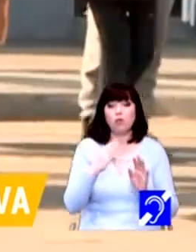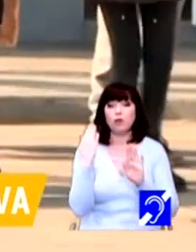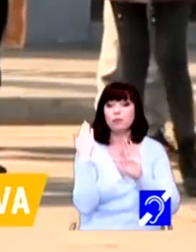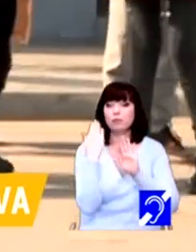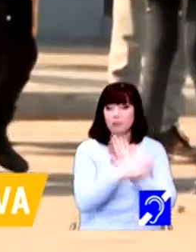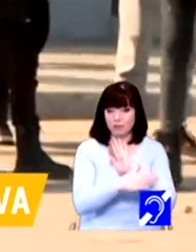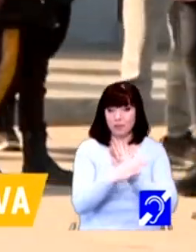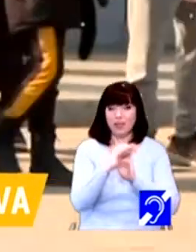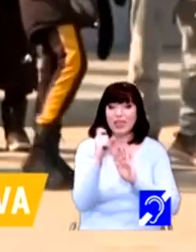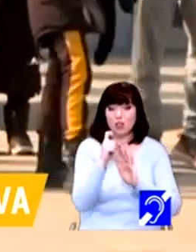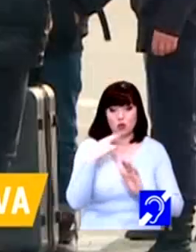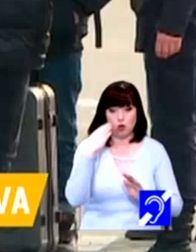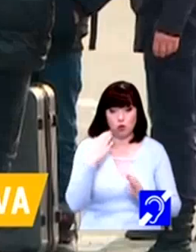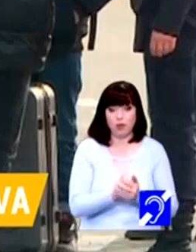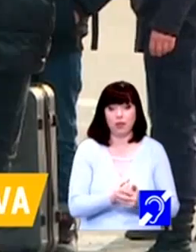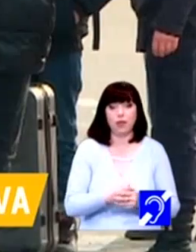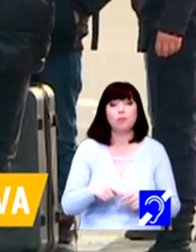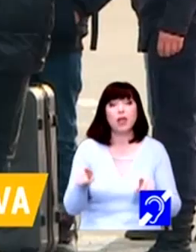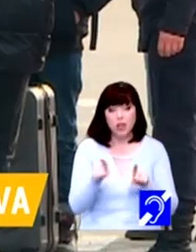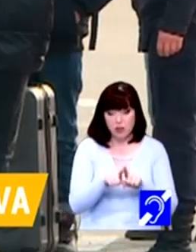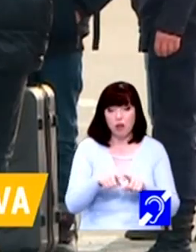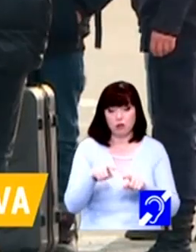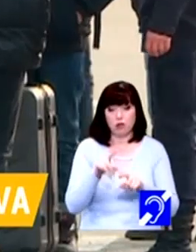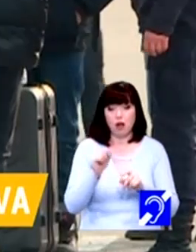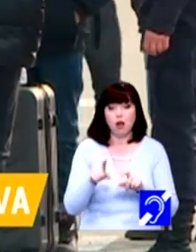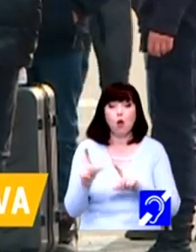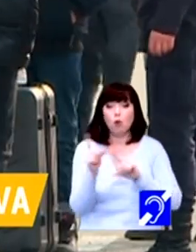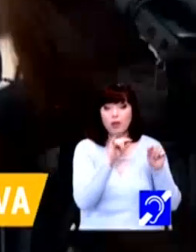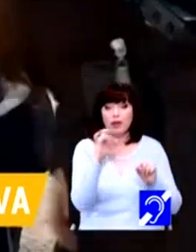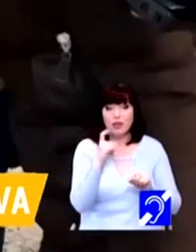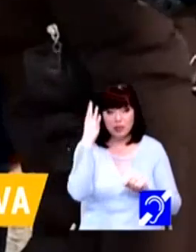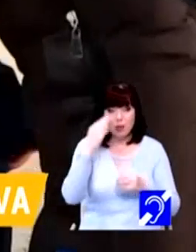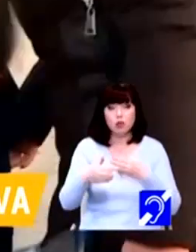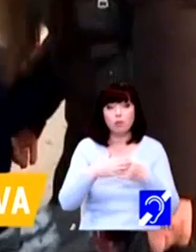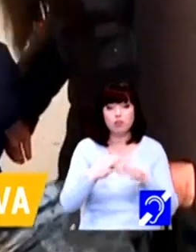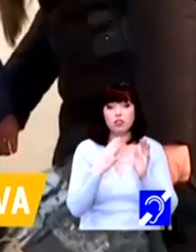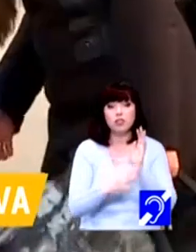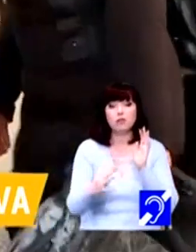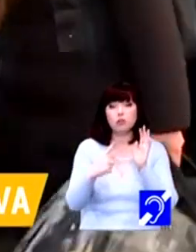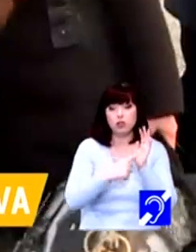teritoriul României. În aceeași perioadă au părăsit teritoriul Republicii Moldova aproape